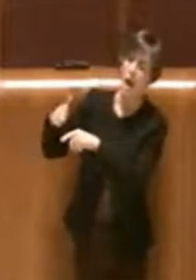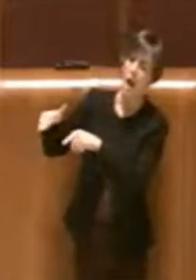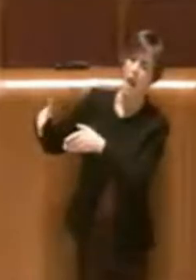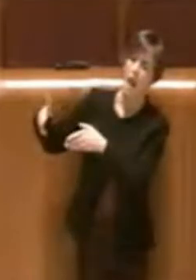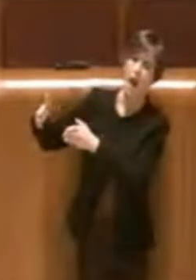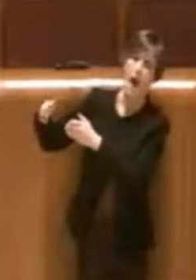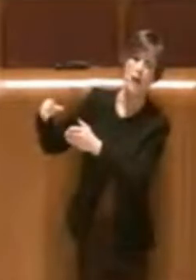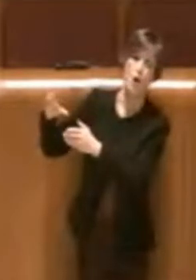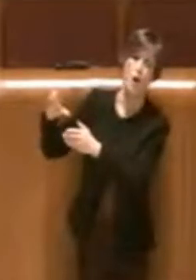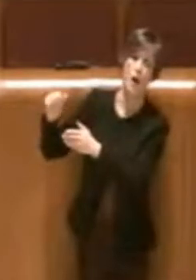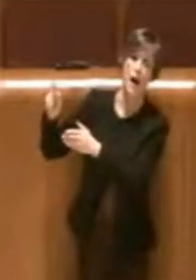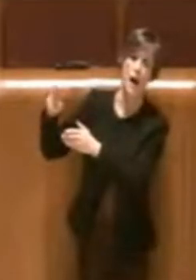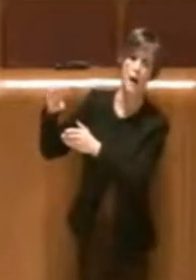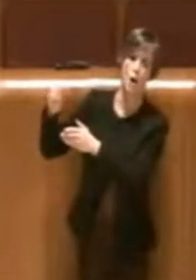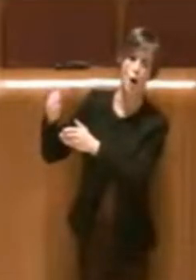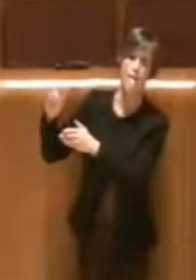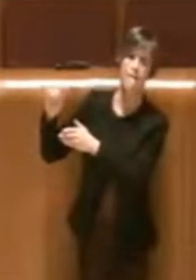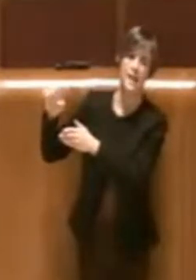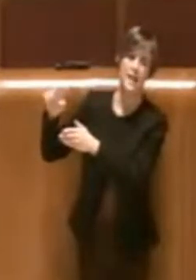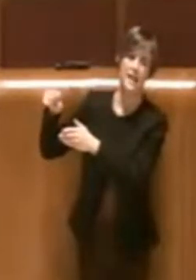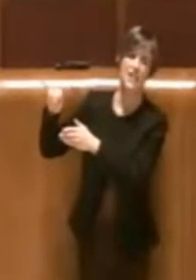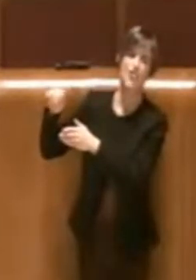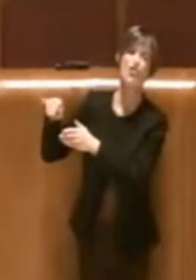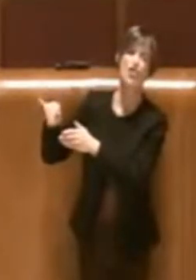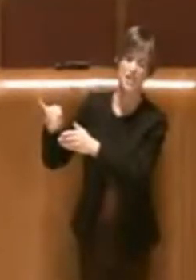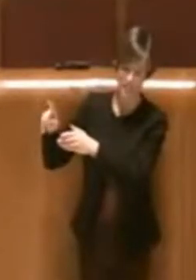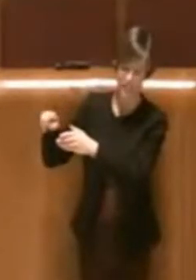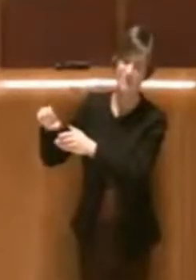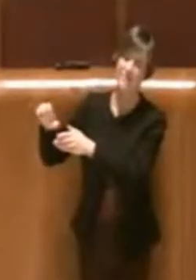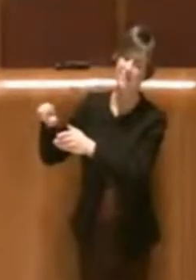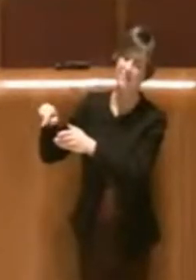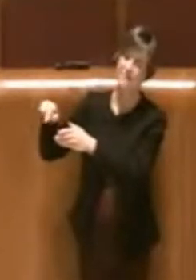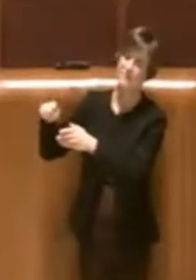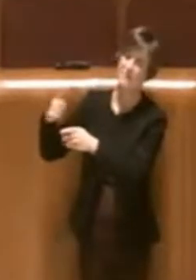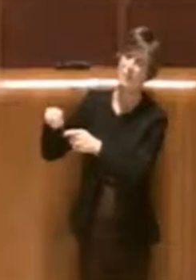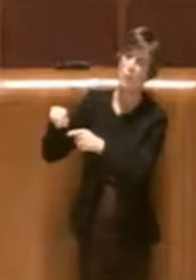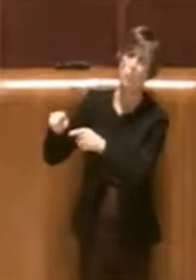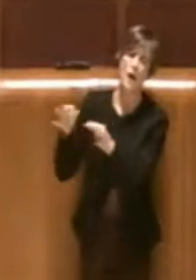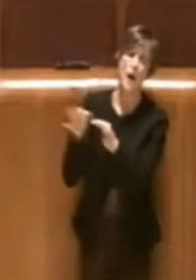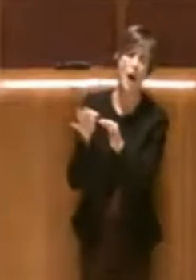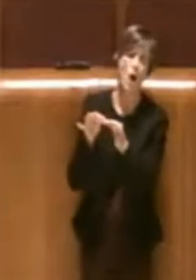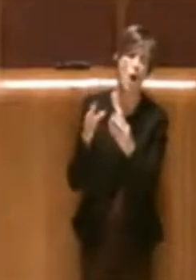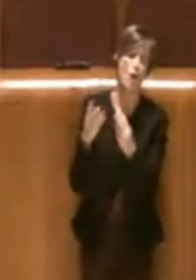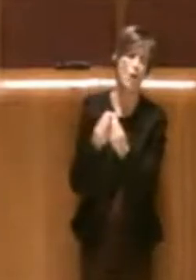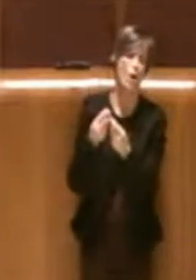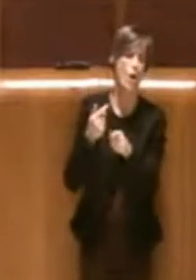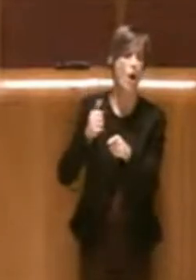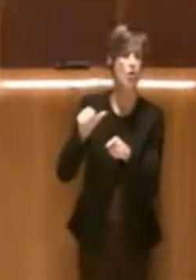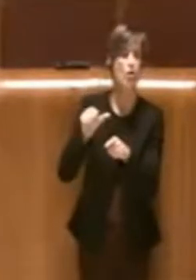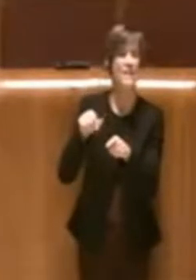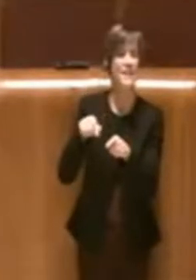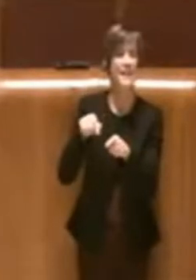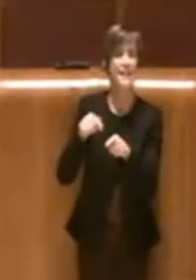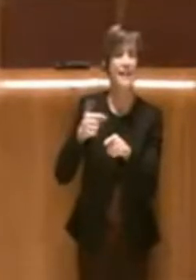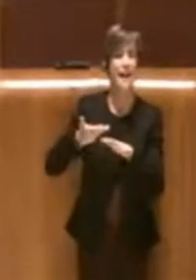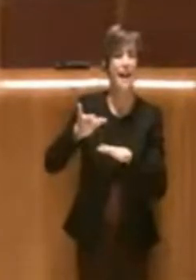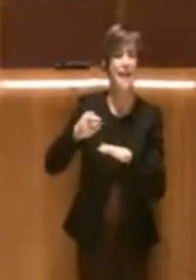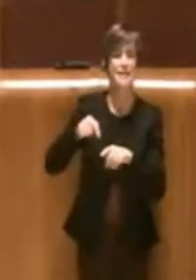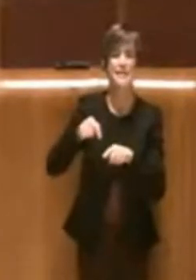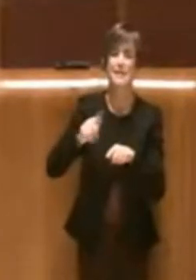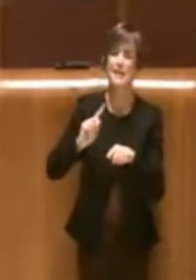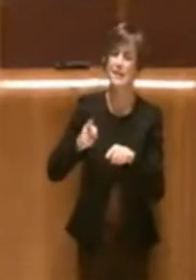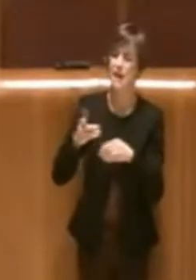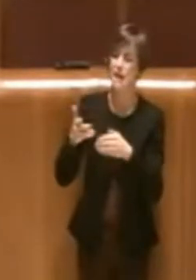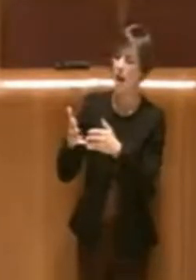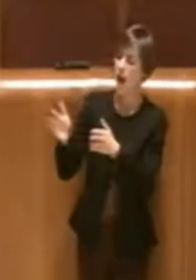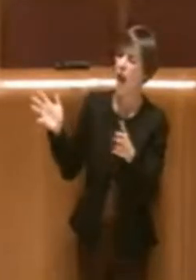questo, anche in accordo con la sovrintendenza, si pensava di aprire il passaggio all'interno delle mura per allargare